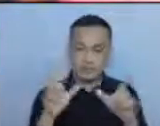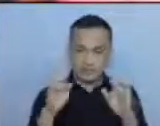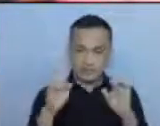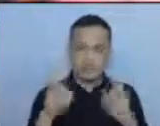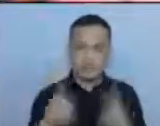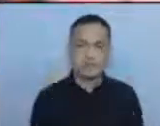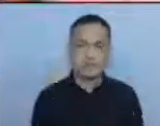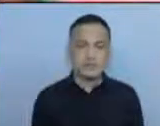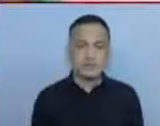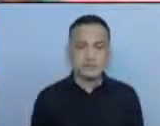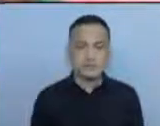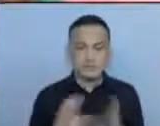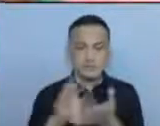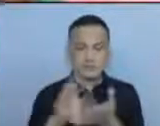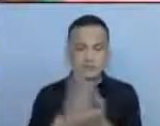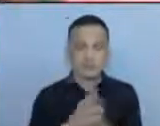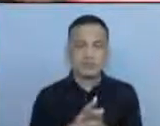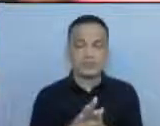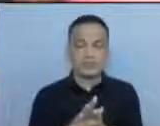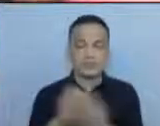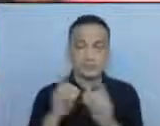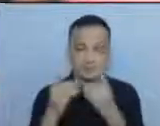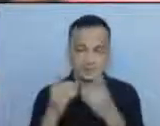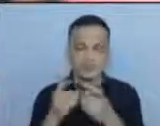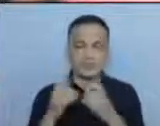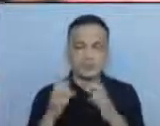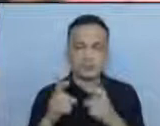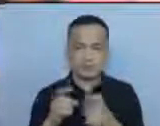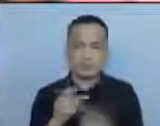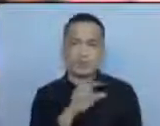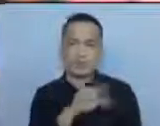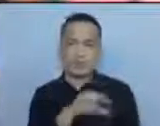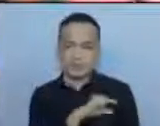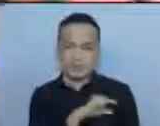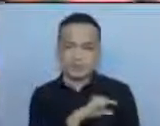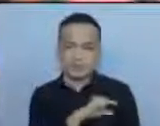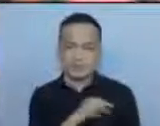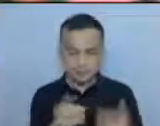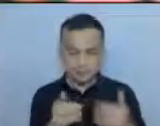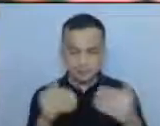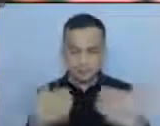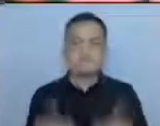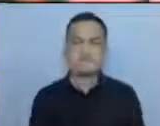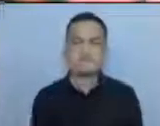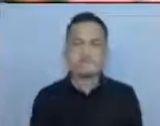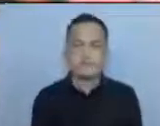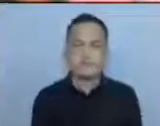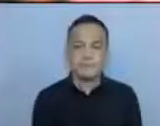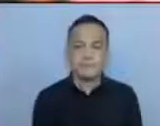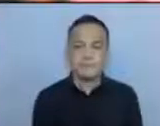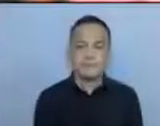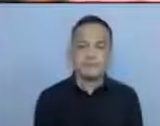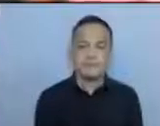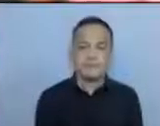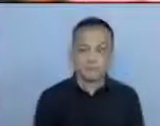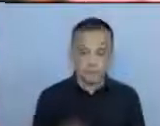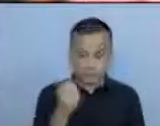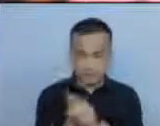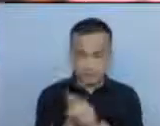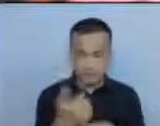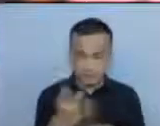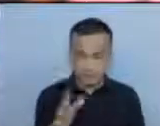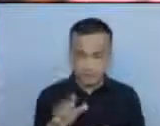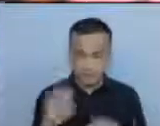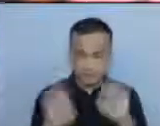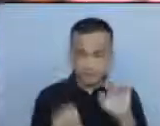ito sa DepEd, no? Qualified na qualified sila to proceed. Nakandak na natin yung evaluation and yet hindi